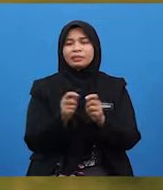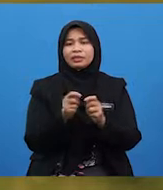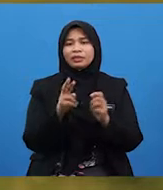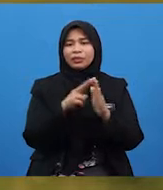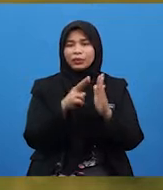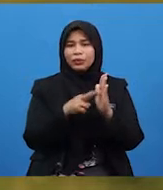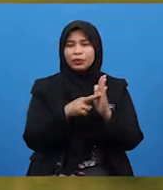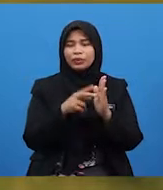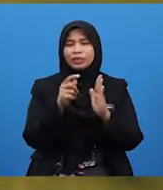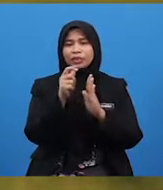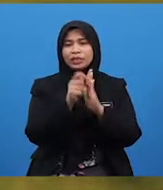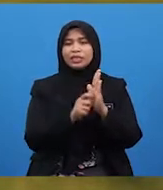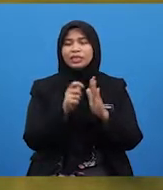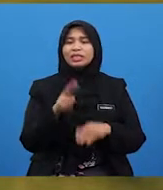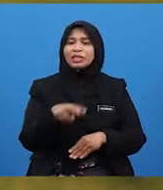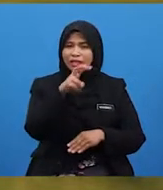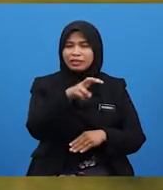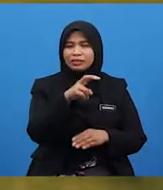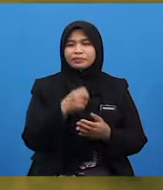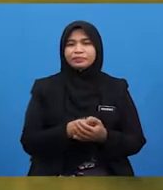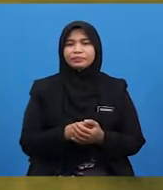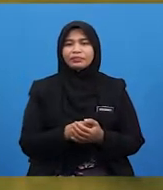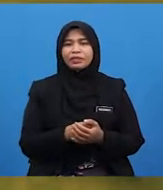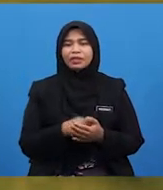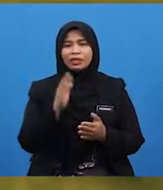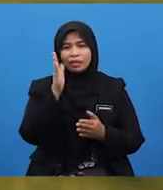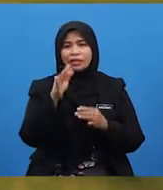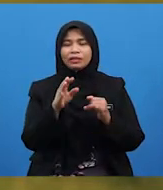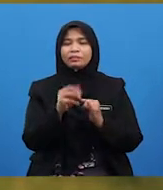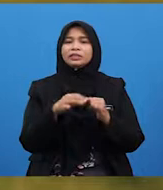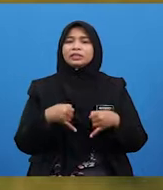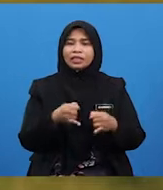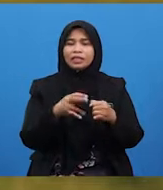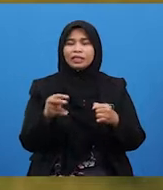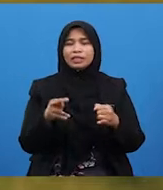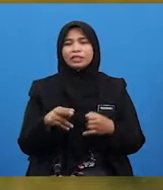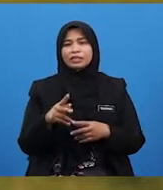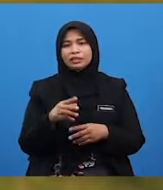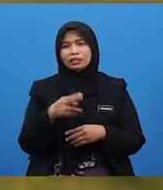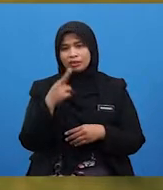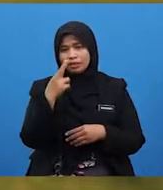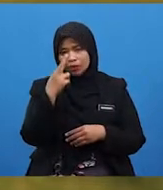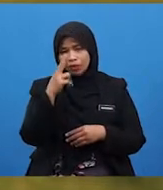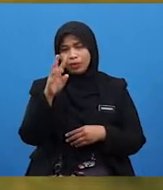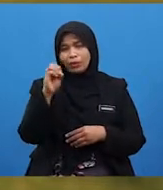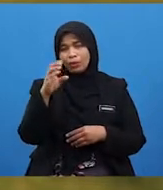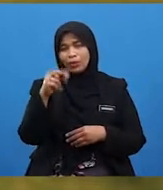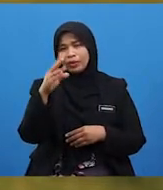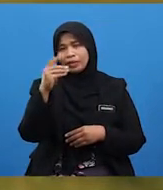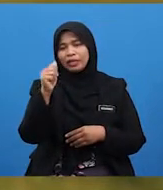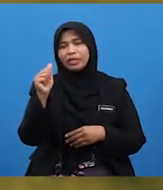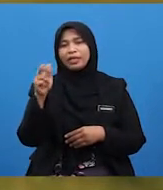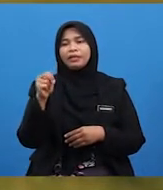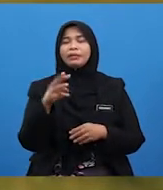terdiri daripada ahli-ahli masyarakat di kawasan kejiranan akan menjalankan rondaan secara berkumpulan pada waktu